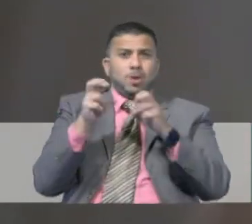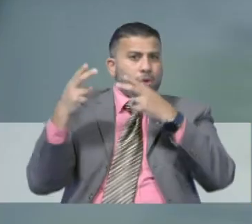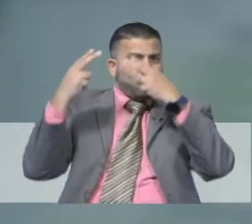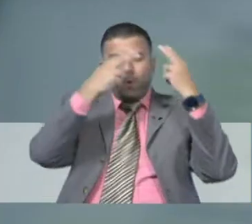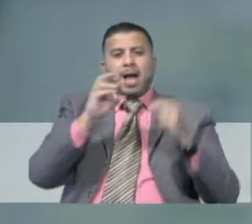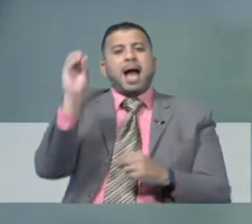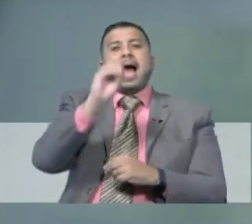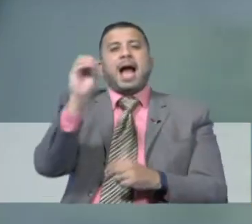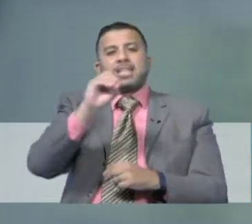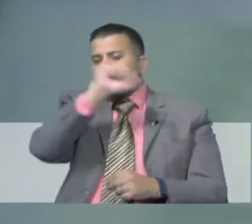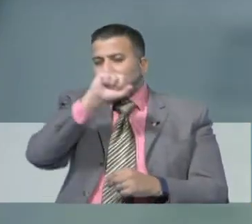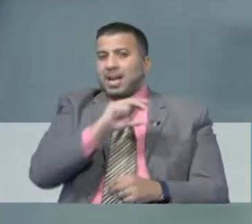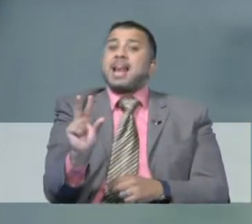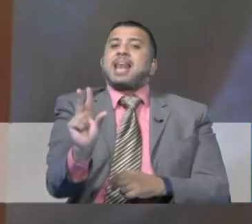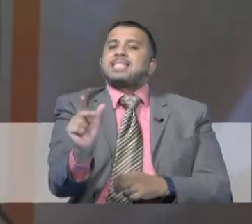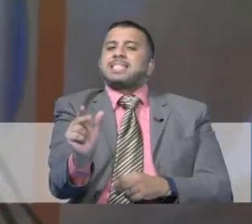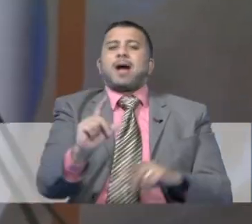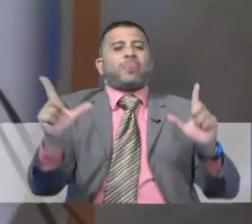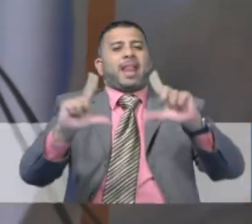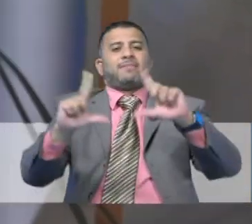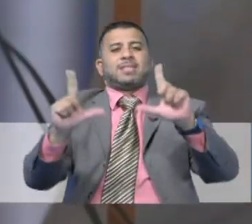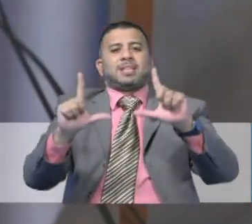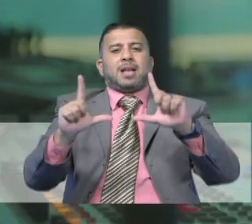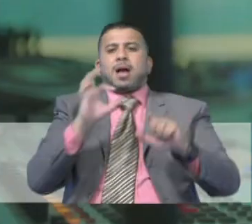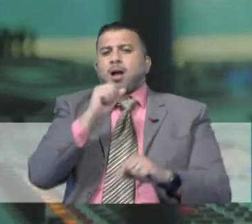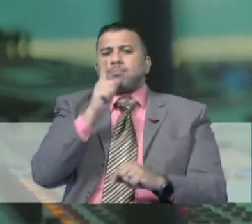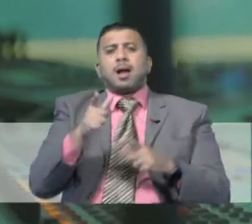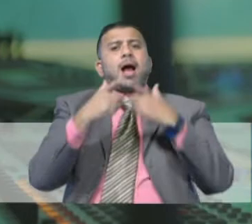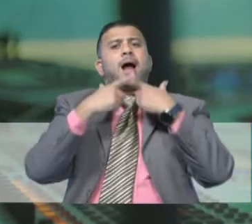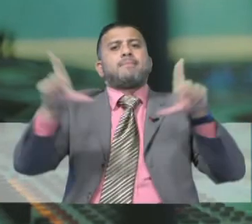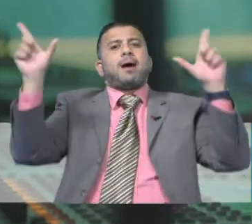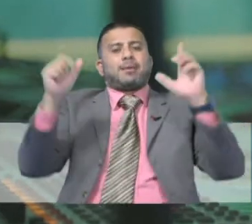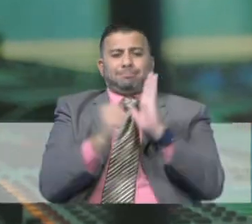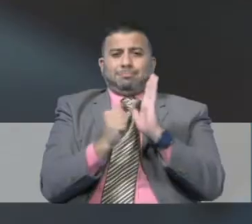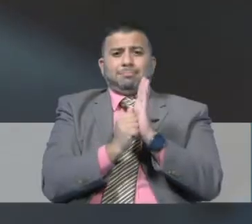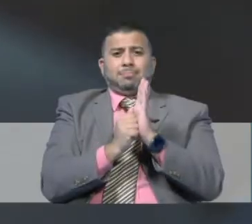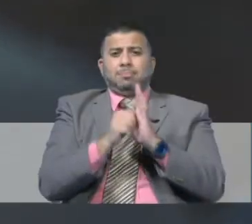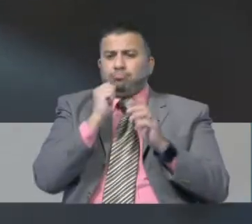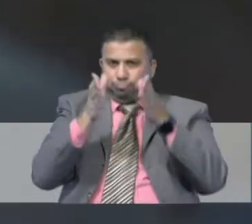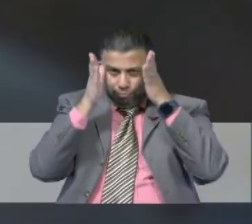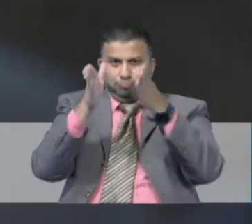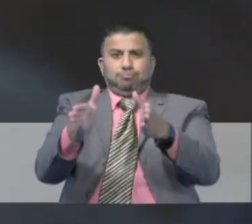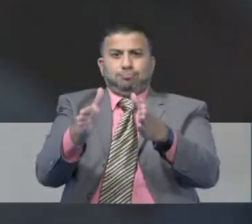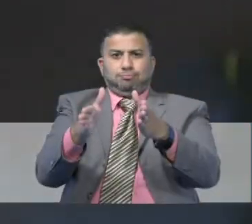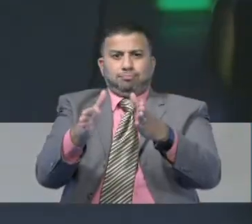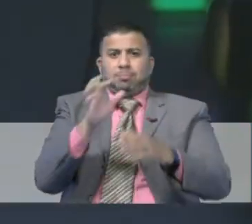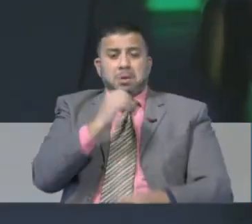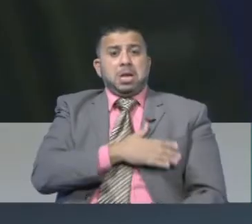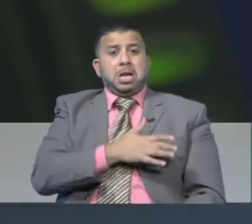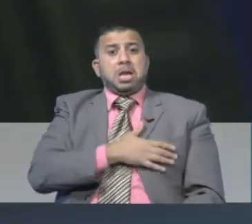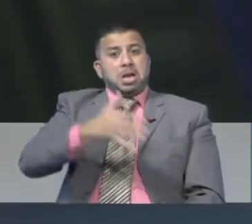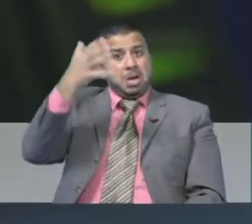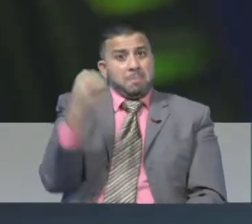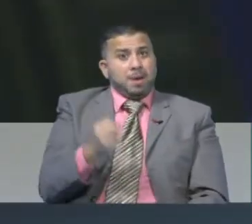هيئة الشارقة للإذاعة والتلفزيون، ووضعتها أخبار الدار نصب عينيها إيماناً